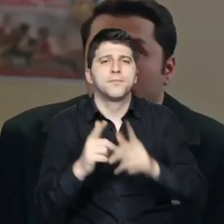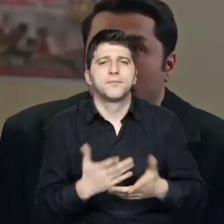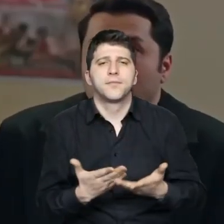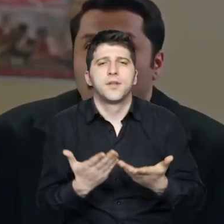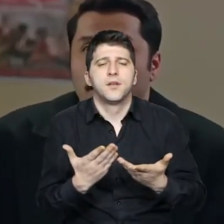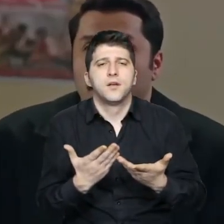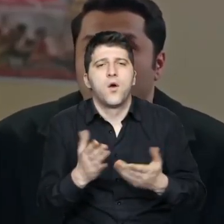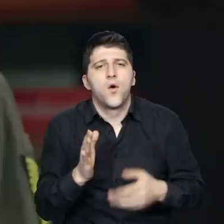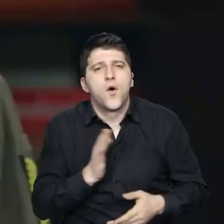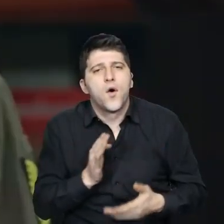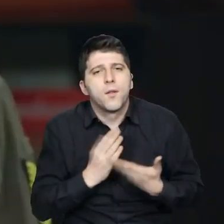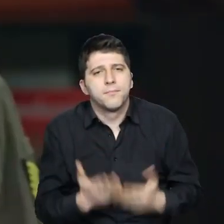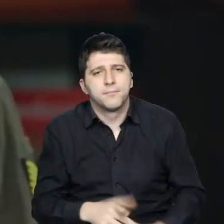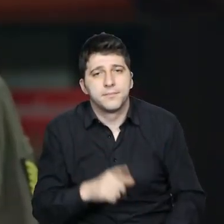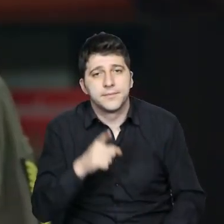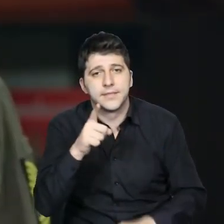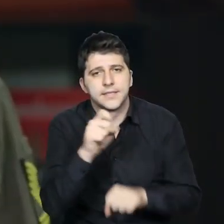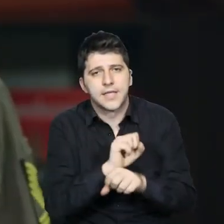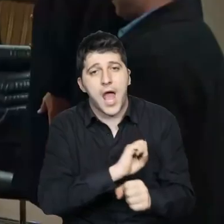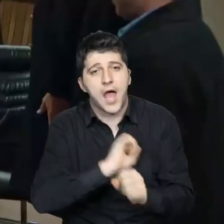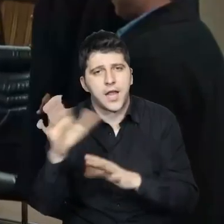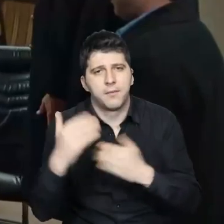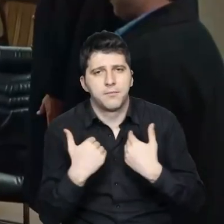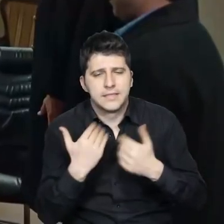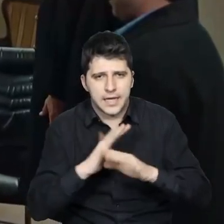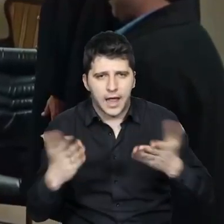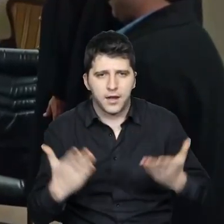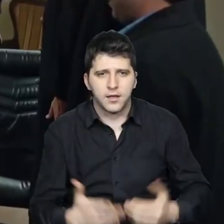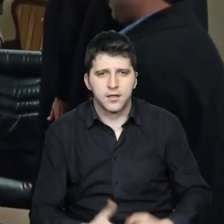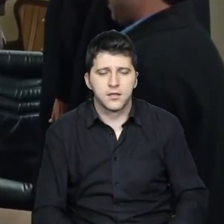Adam! Atarım sizi nezarethaneye. Yeter!